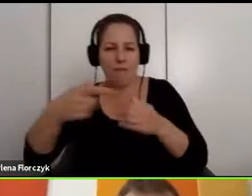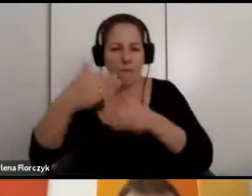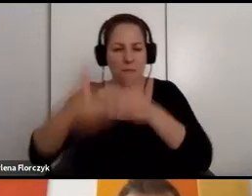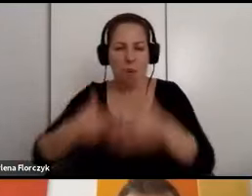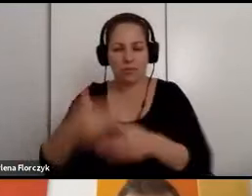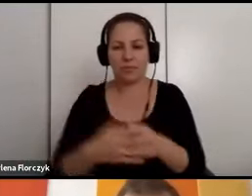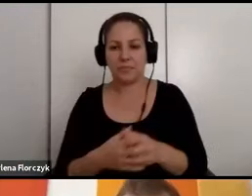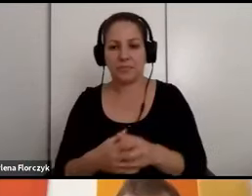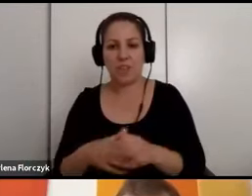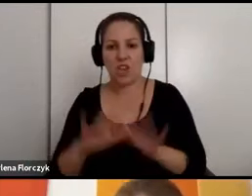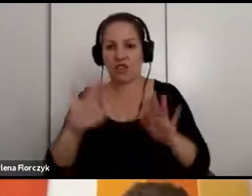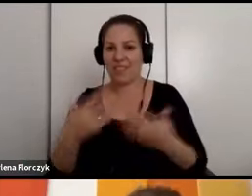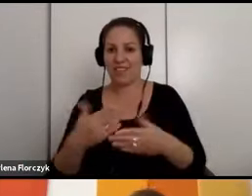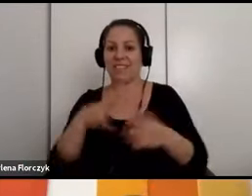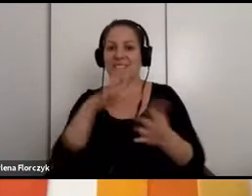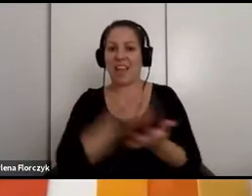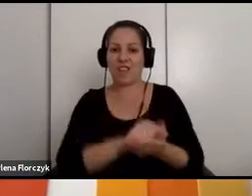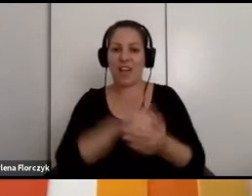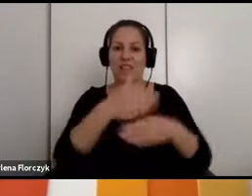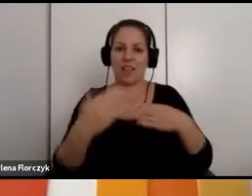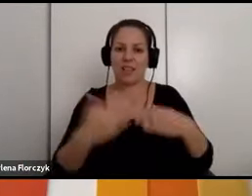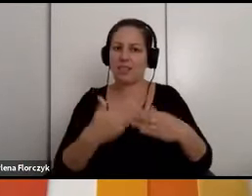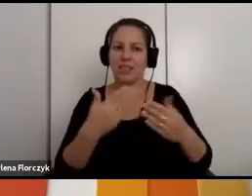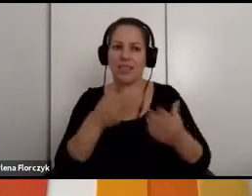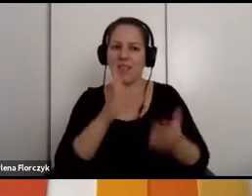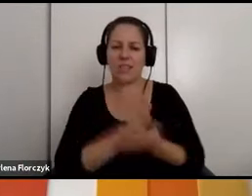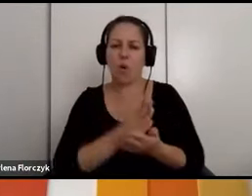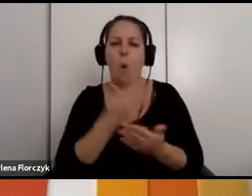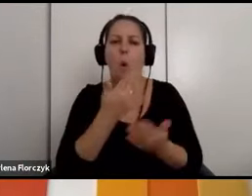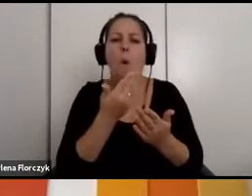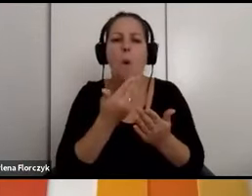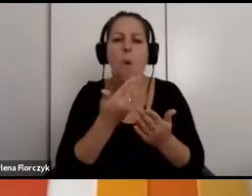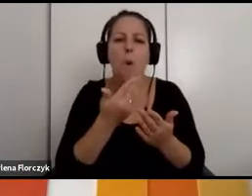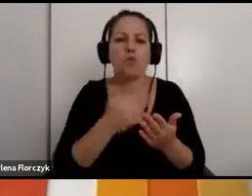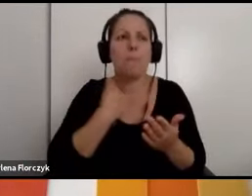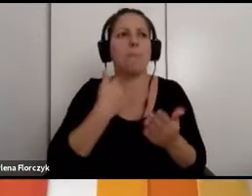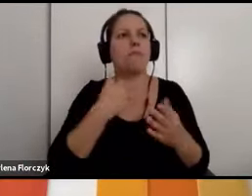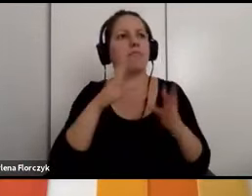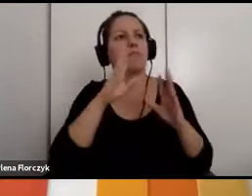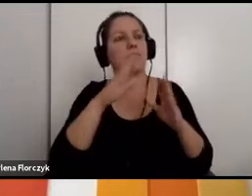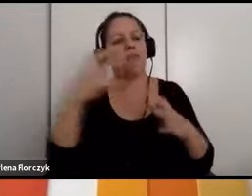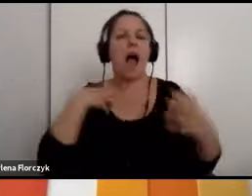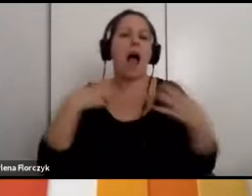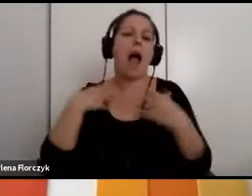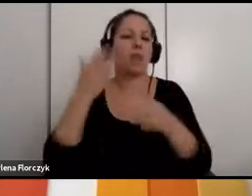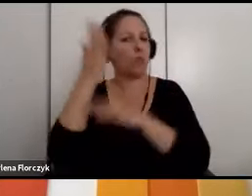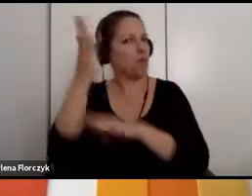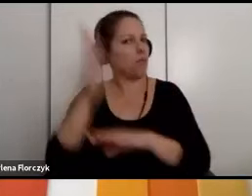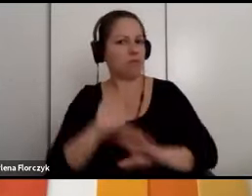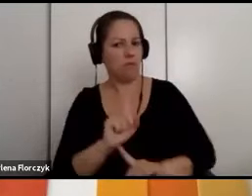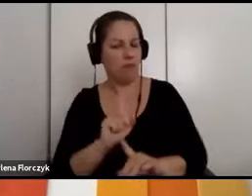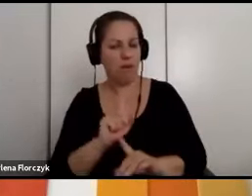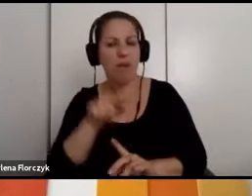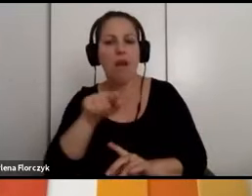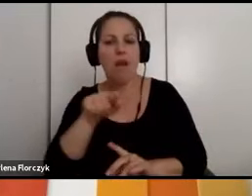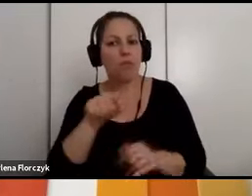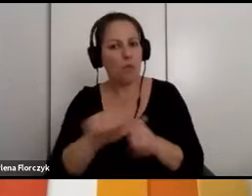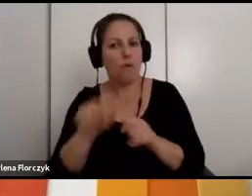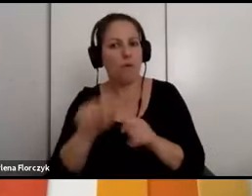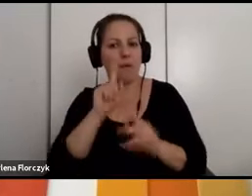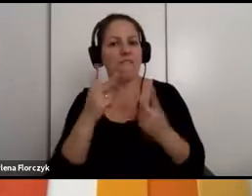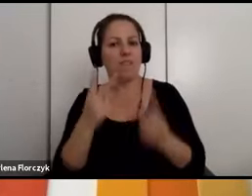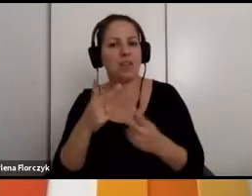Mhm. Czyli zajęcia teatralne niekoniecznie po to, żeby zostać aktorem. Myślę, że to jest chyba takie ważne, bo to jest też bliskie z